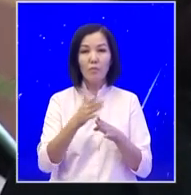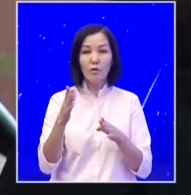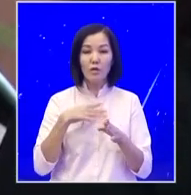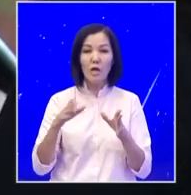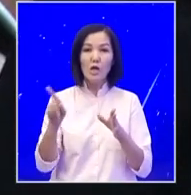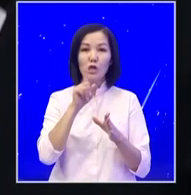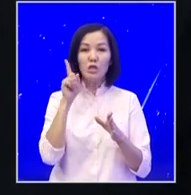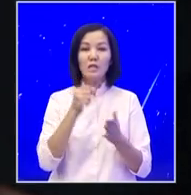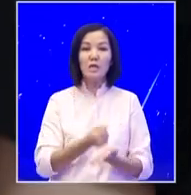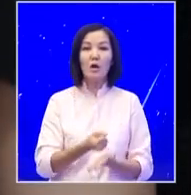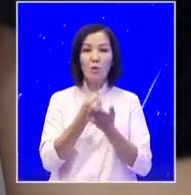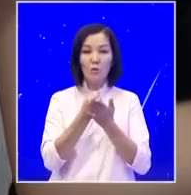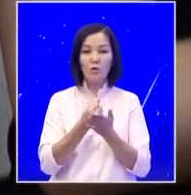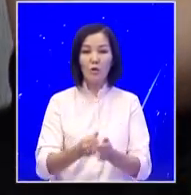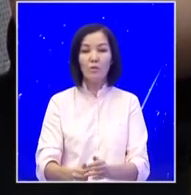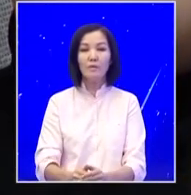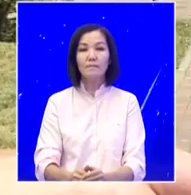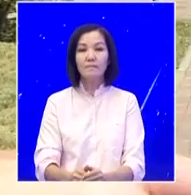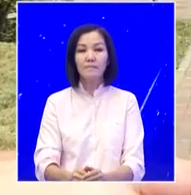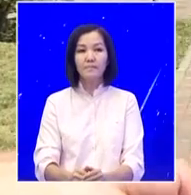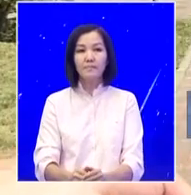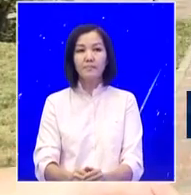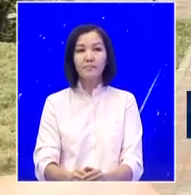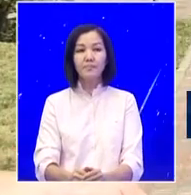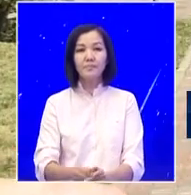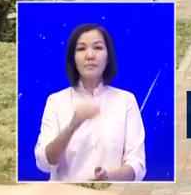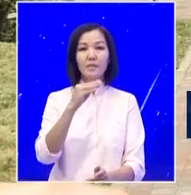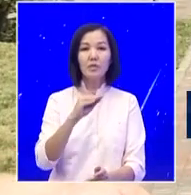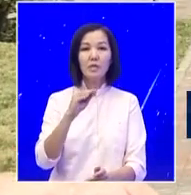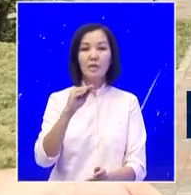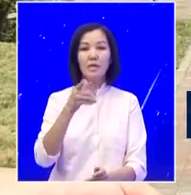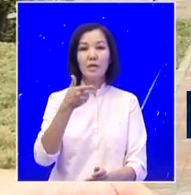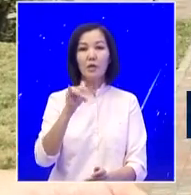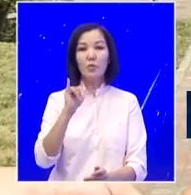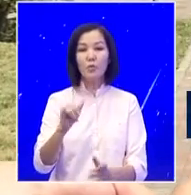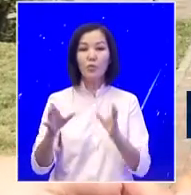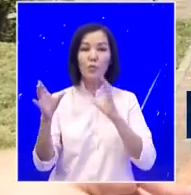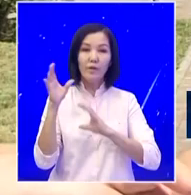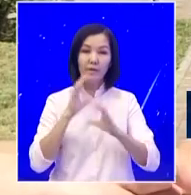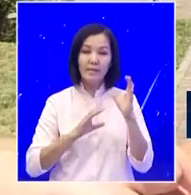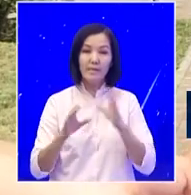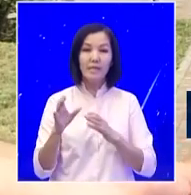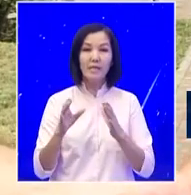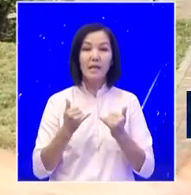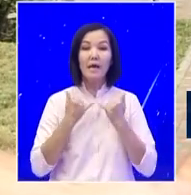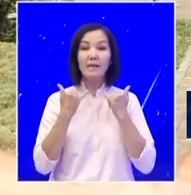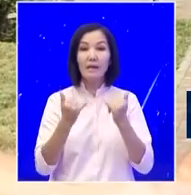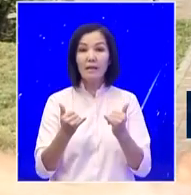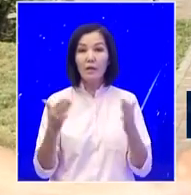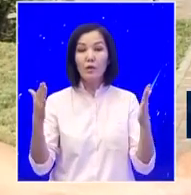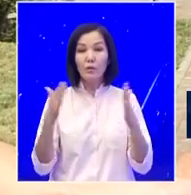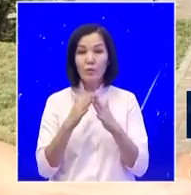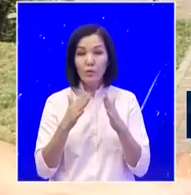жастарға көрсетілген қолдаудың бір парасы. Жетісу мемлекеттік университетінің студенттеріне арналған студенттер